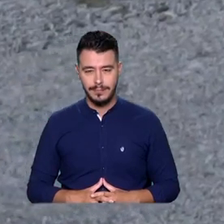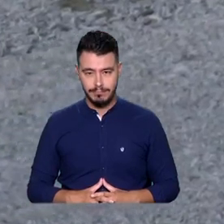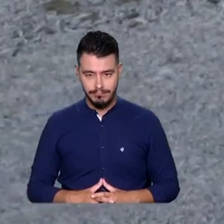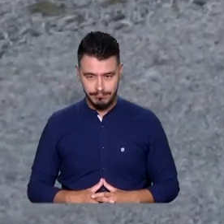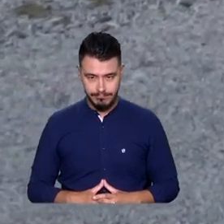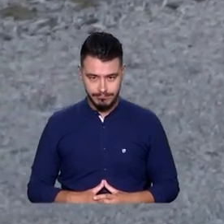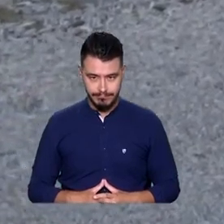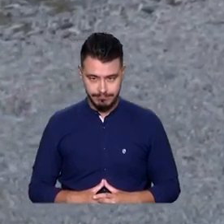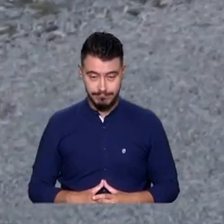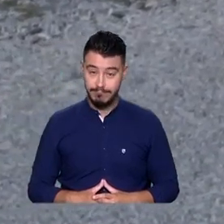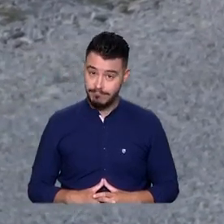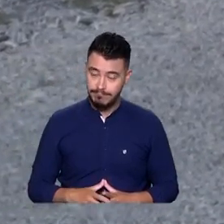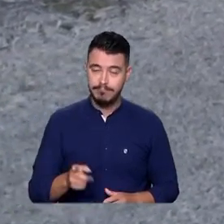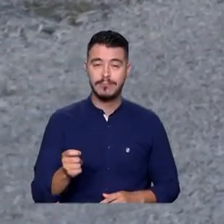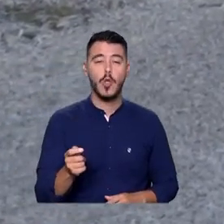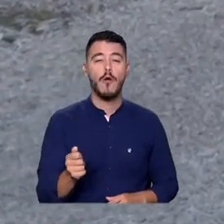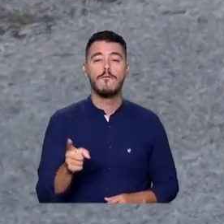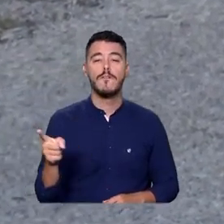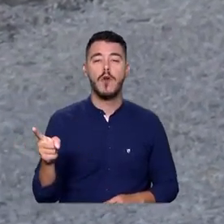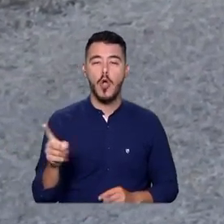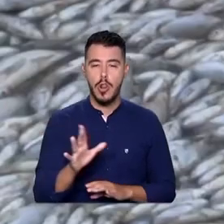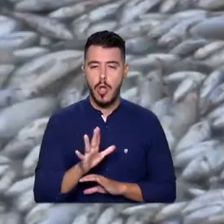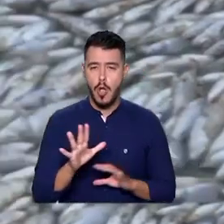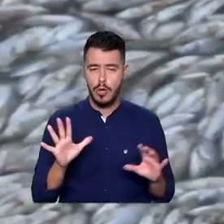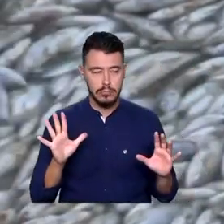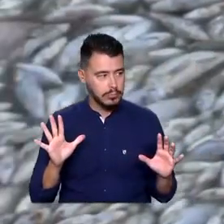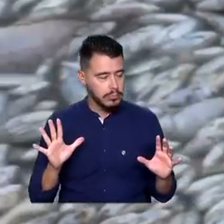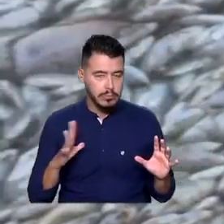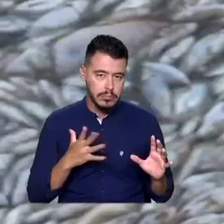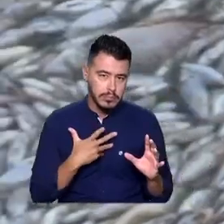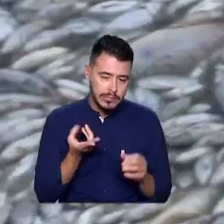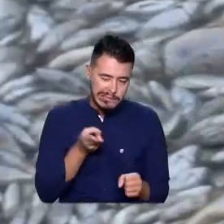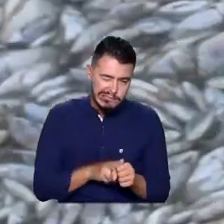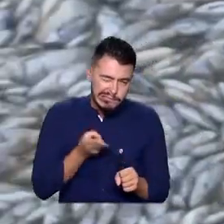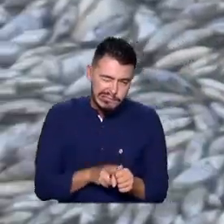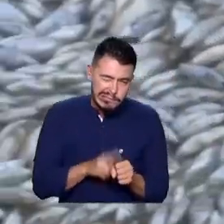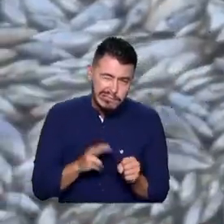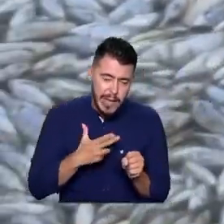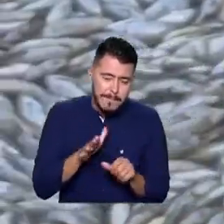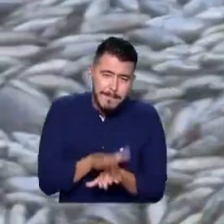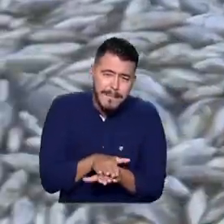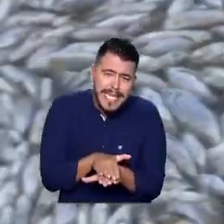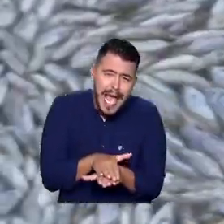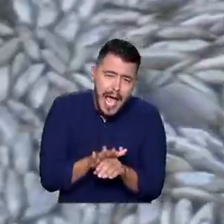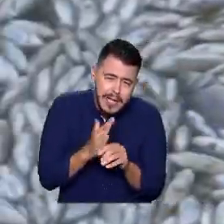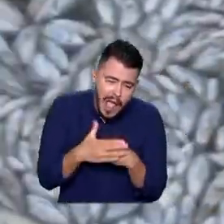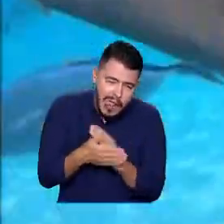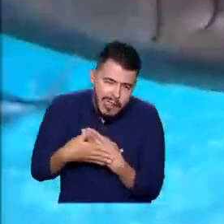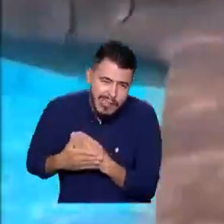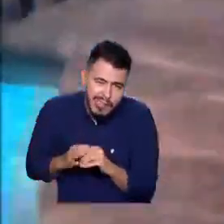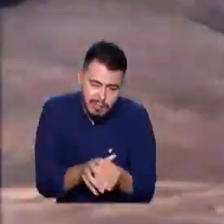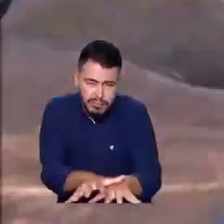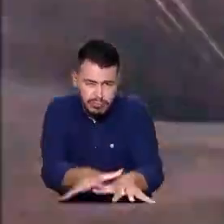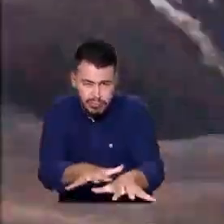Πριν συνέλθουν από το νέο σοκ, οι κατοικοί του Βόλου, που βρίσκονται σε κλειό νεκρών ψαριών μετά τις πλημμύρες, βλέπουν ένα νέο τρόμο να χτυπά την πόρτα τους.